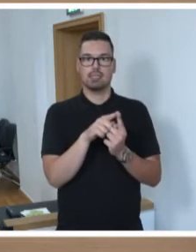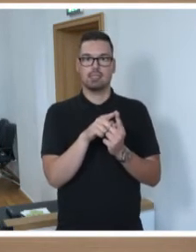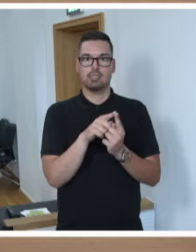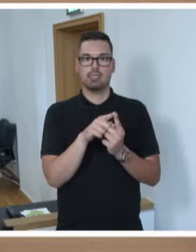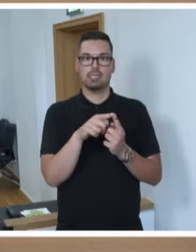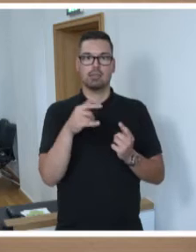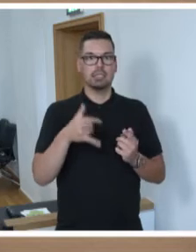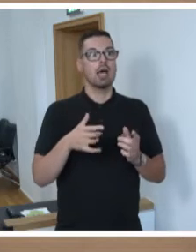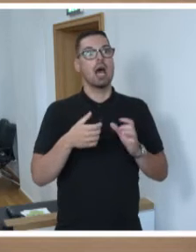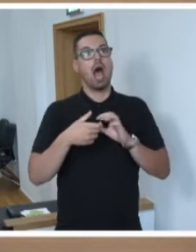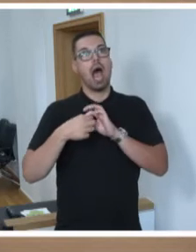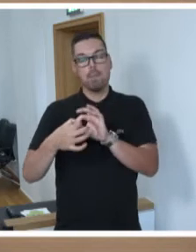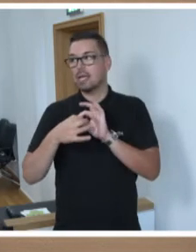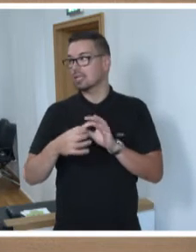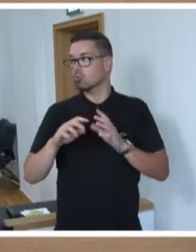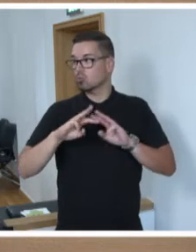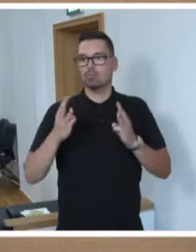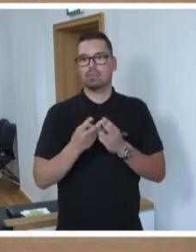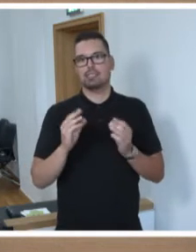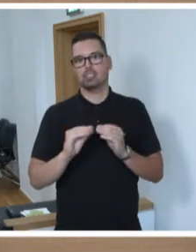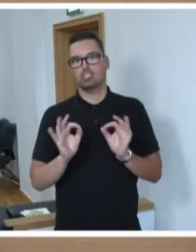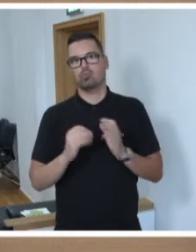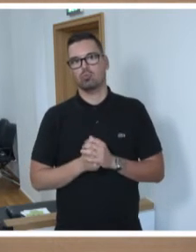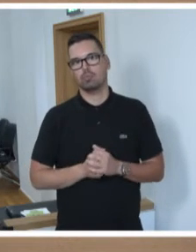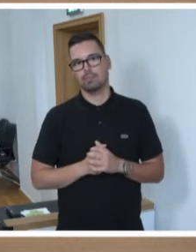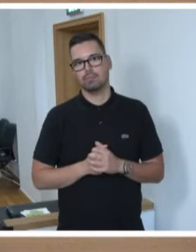neue Abhängigkeiten und das belastet am Ende die Umwelt.